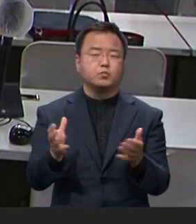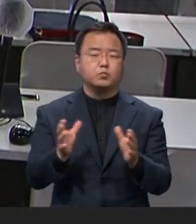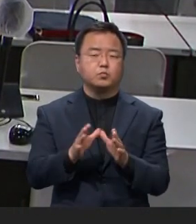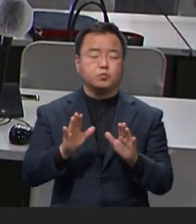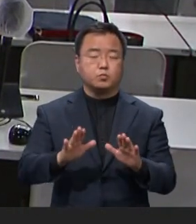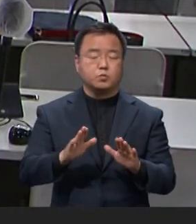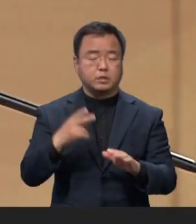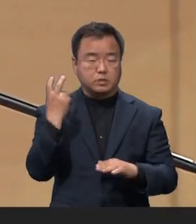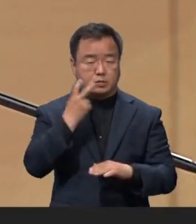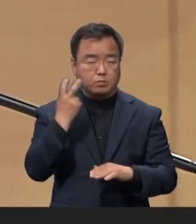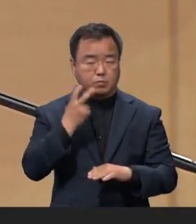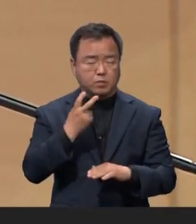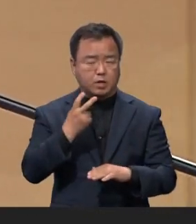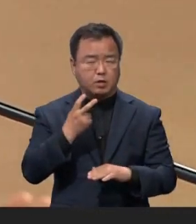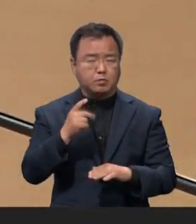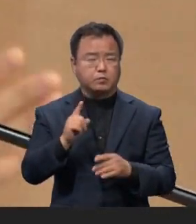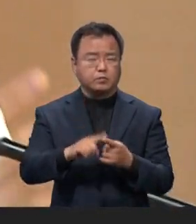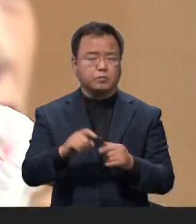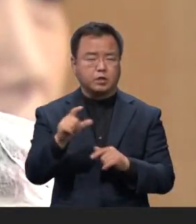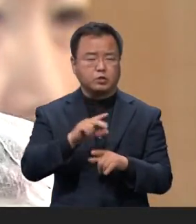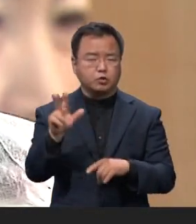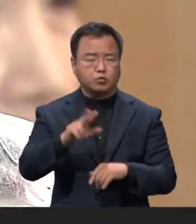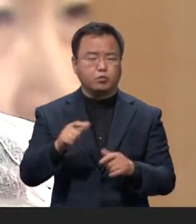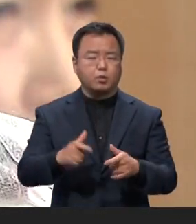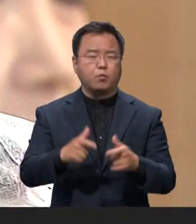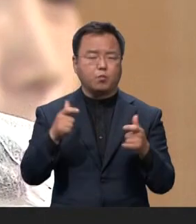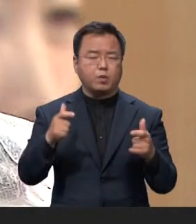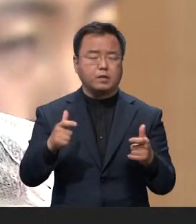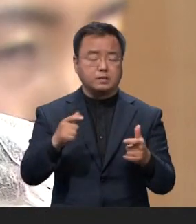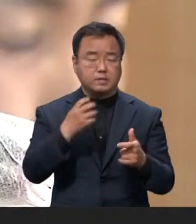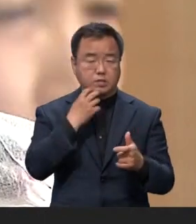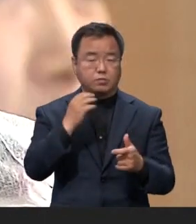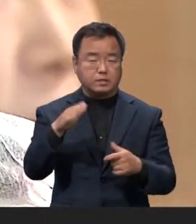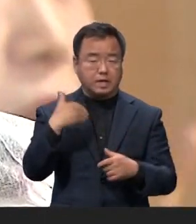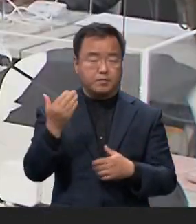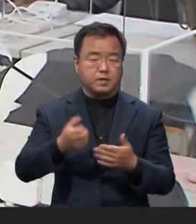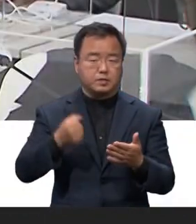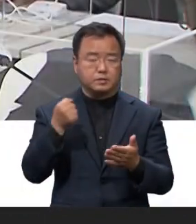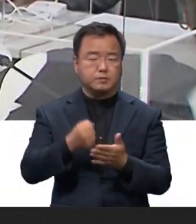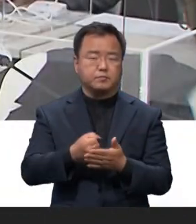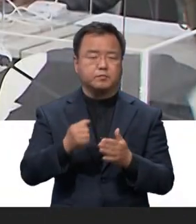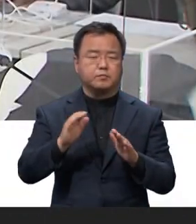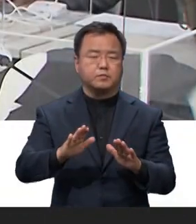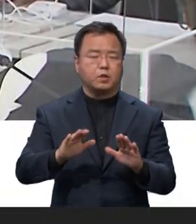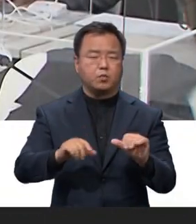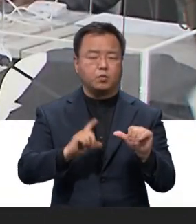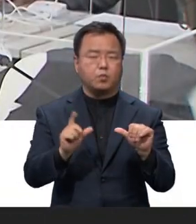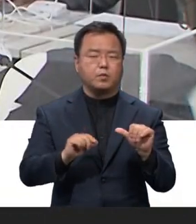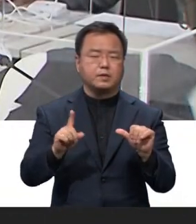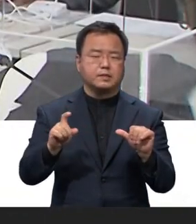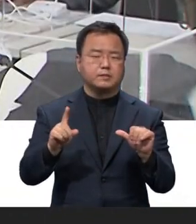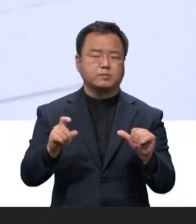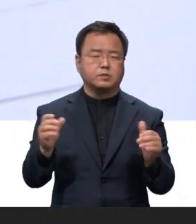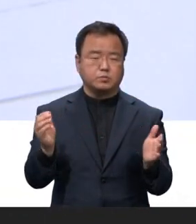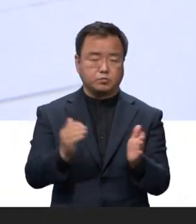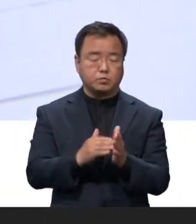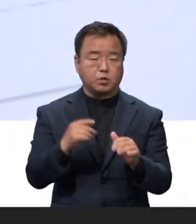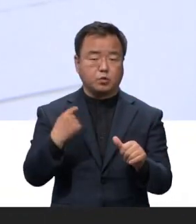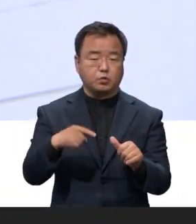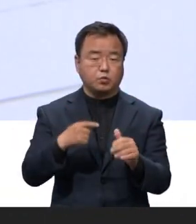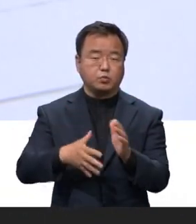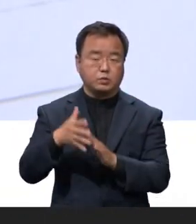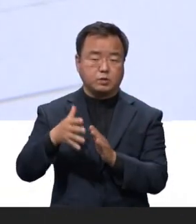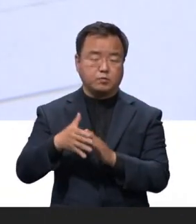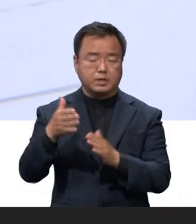10과 에 토대로 전국 확대 적용 여부를 결정할 예정입니다 또 다음 달 11일까지 교육기관 집중 방역 기간으로